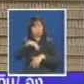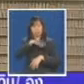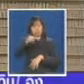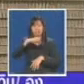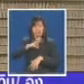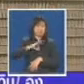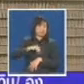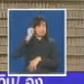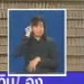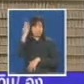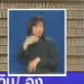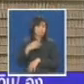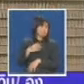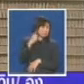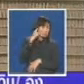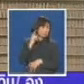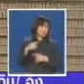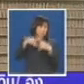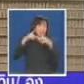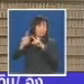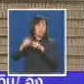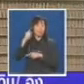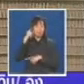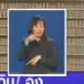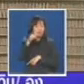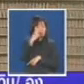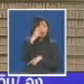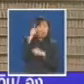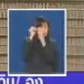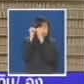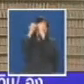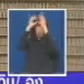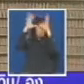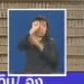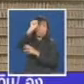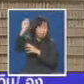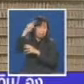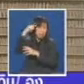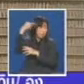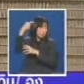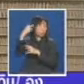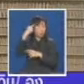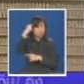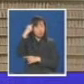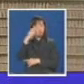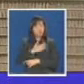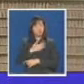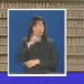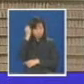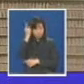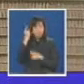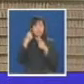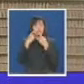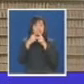ยผมเข้าใจความรู้สึกที่มองภาพของนักการเมืองหรือสภาชุดปัจจุบันหรือส.ส.เนี่ยเป็นลบครับแล้วก็ได้รับฟังต